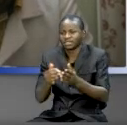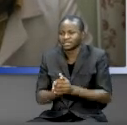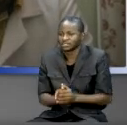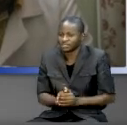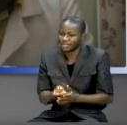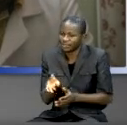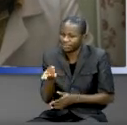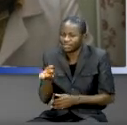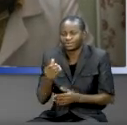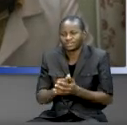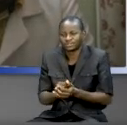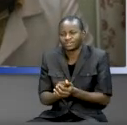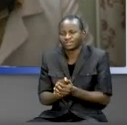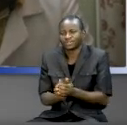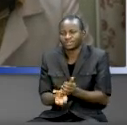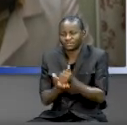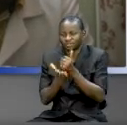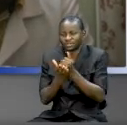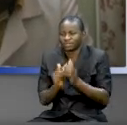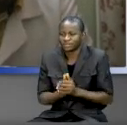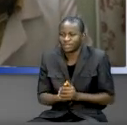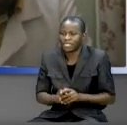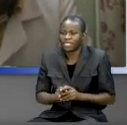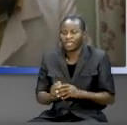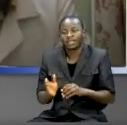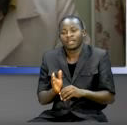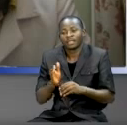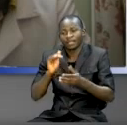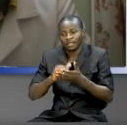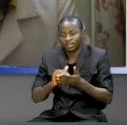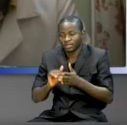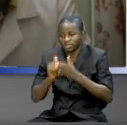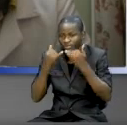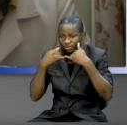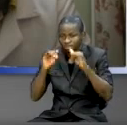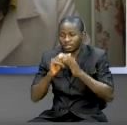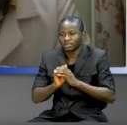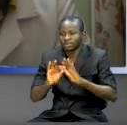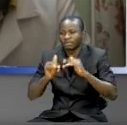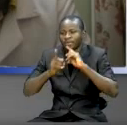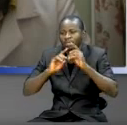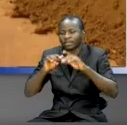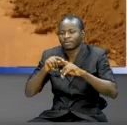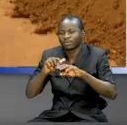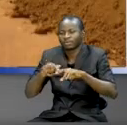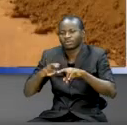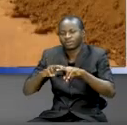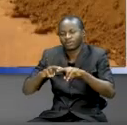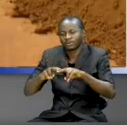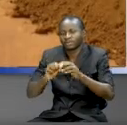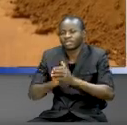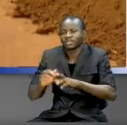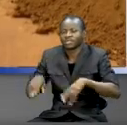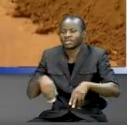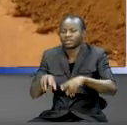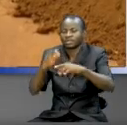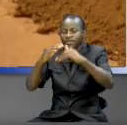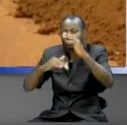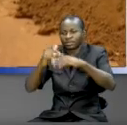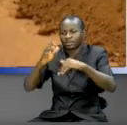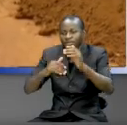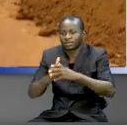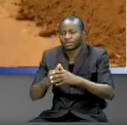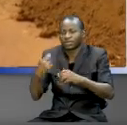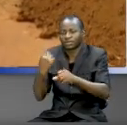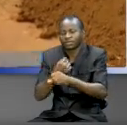sous-diagnostiquée et est insuffisamment traitée. Et également dans cette édition d'information, un mot sur la voie urbaine dans la ville de Lubumbashi avec ce constat